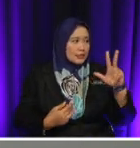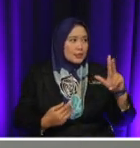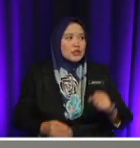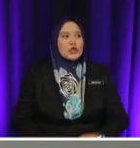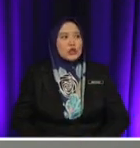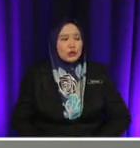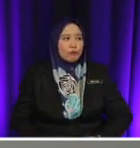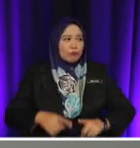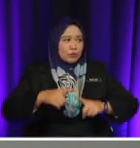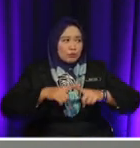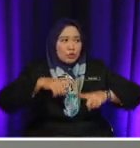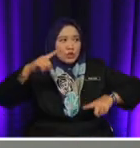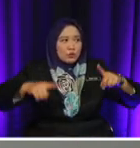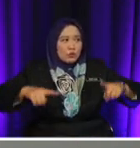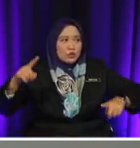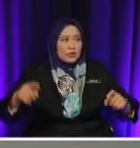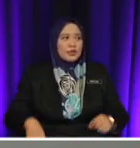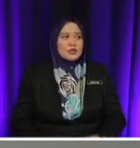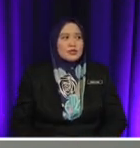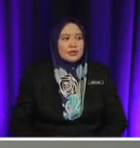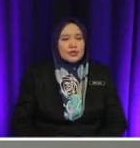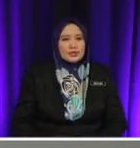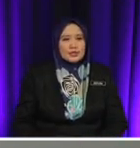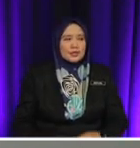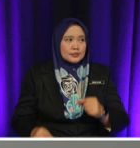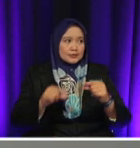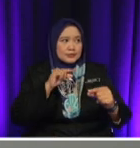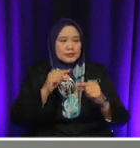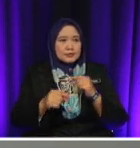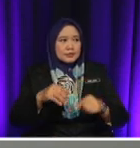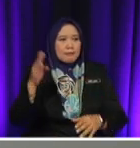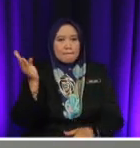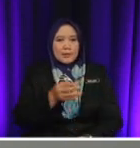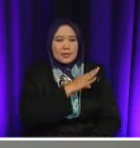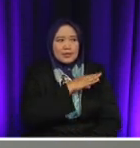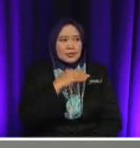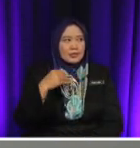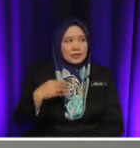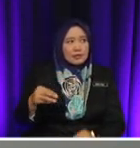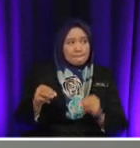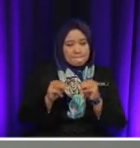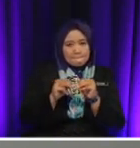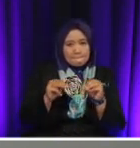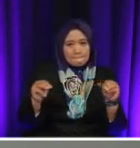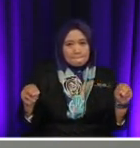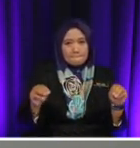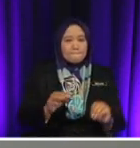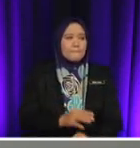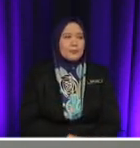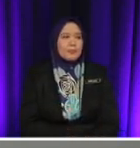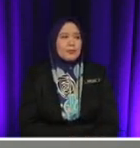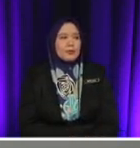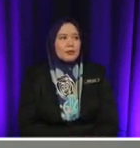balas dan pembolehubah yang dimalarkan okey kita tengok Apa itu sebenarnya ketiga-tiga pemboleh ubah ini